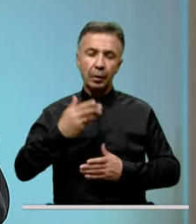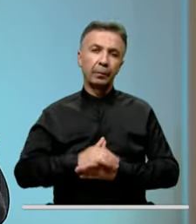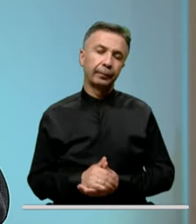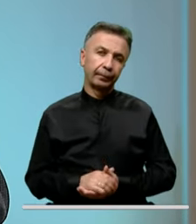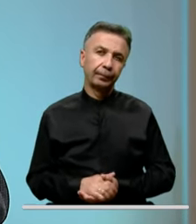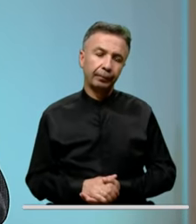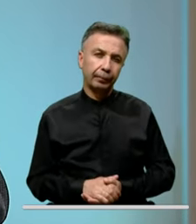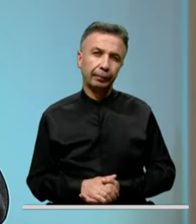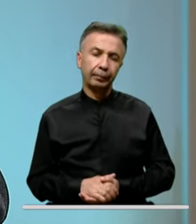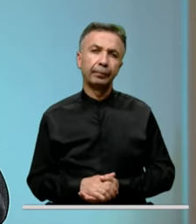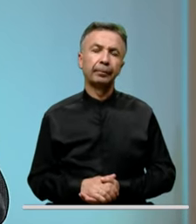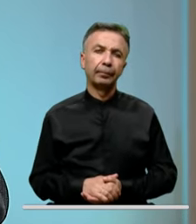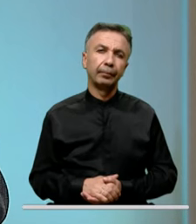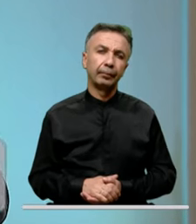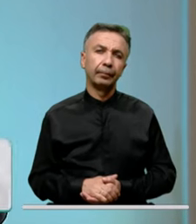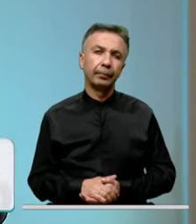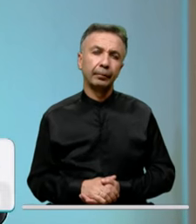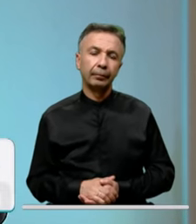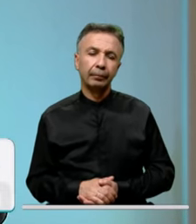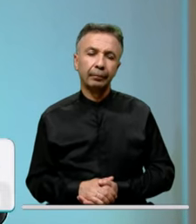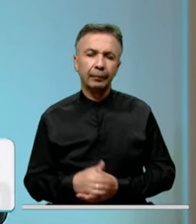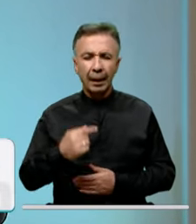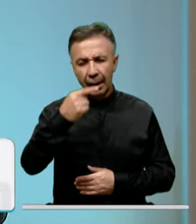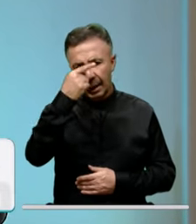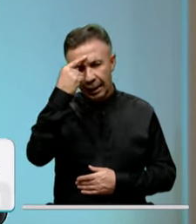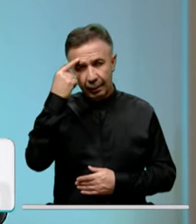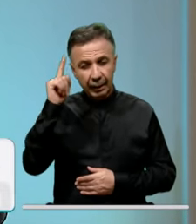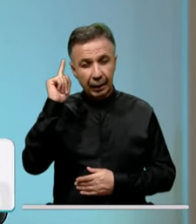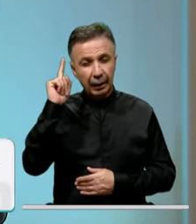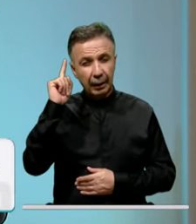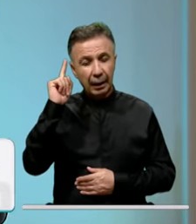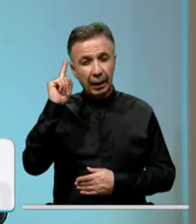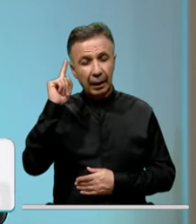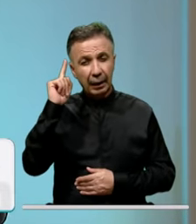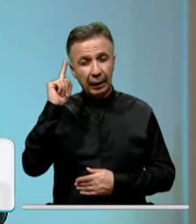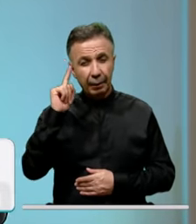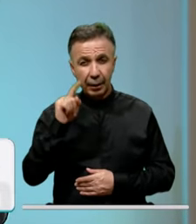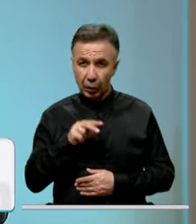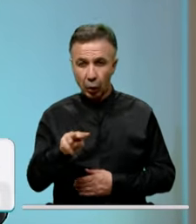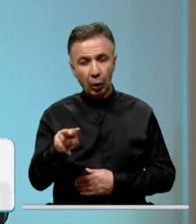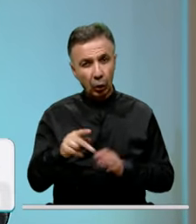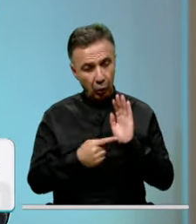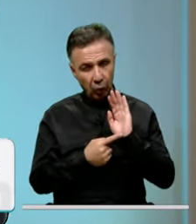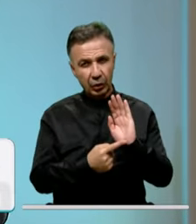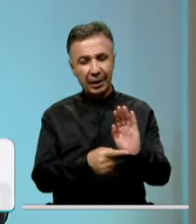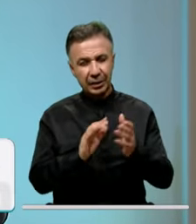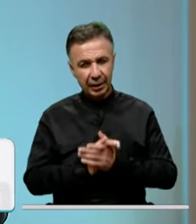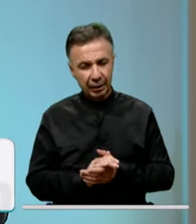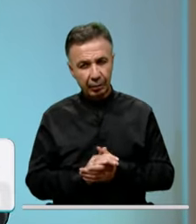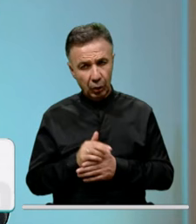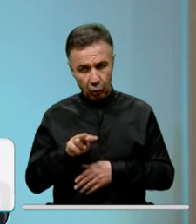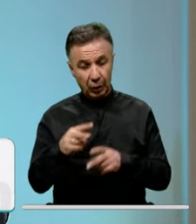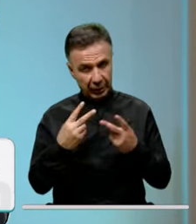اللّٰهَ يُحْدِثُ بَعْدَ ذَٰلِكَ اَمْرًا. Belki de Allah bir çıkış kapısı açacak. Bir başka ayette